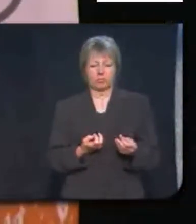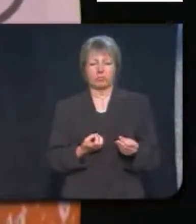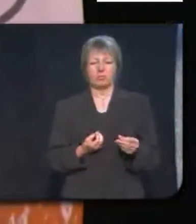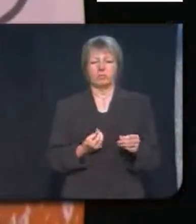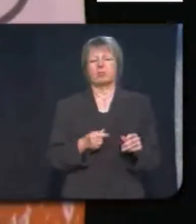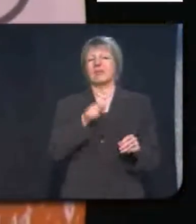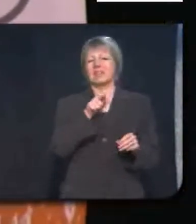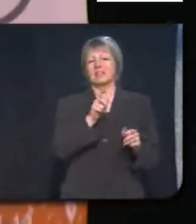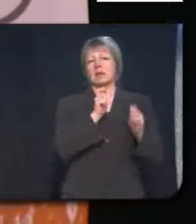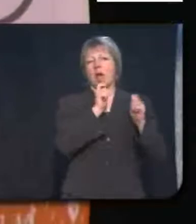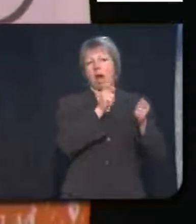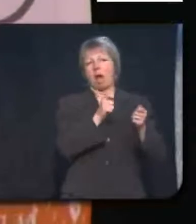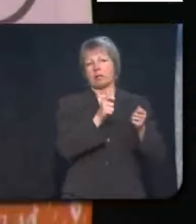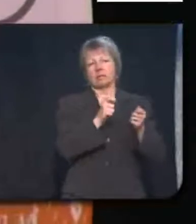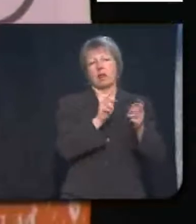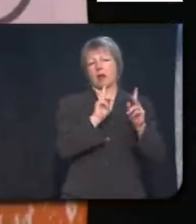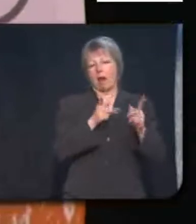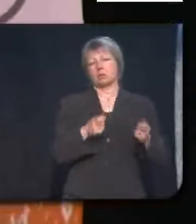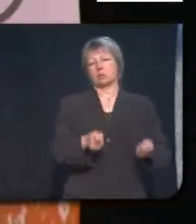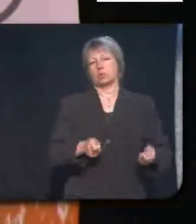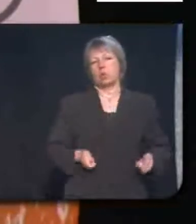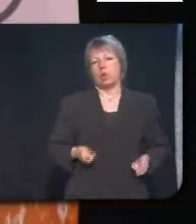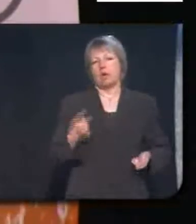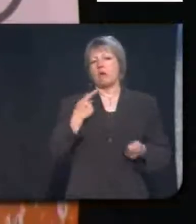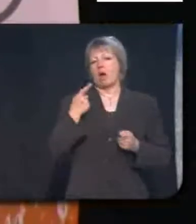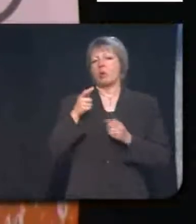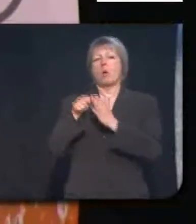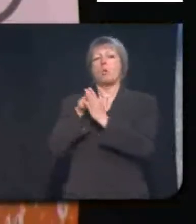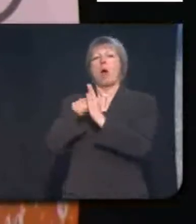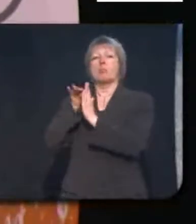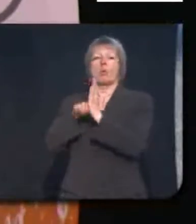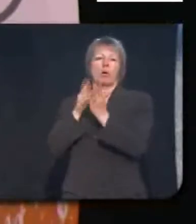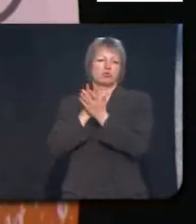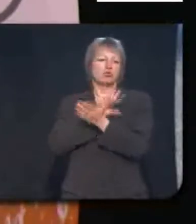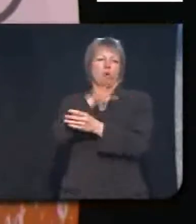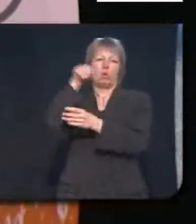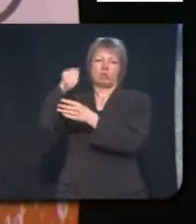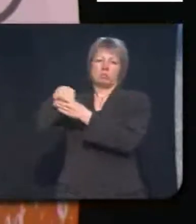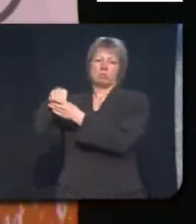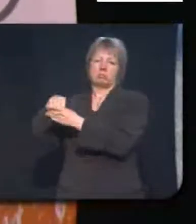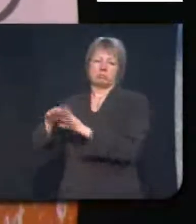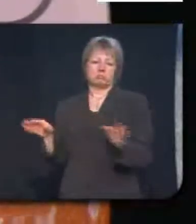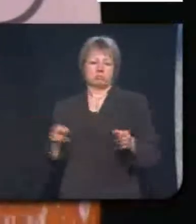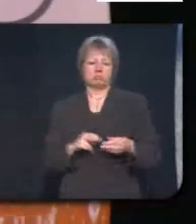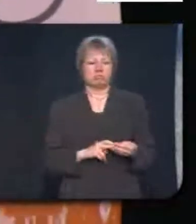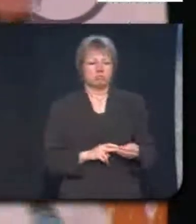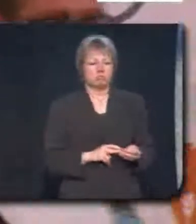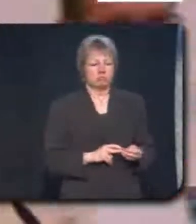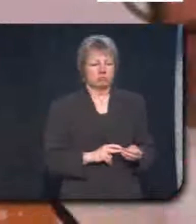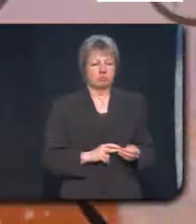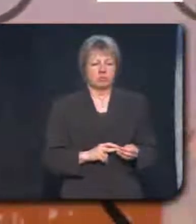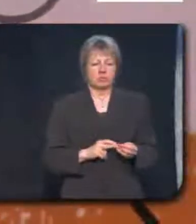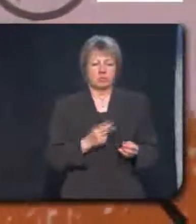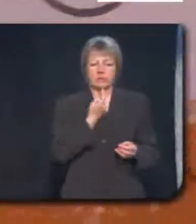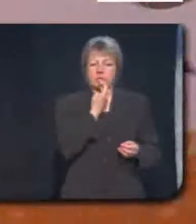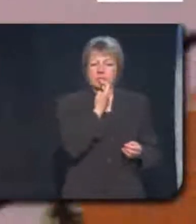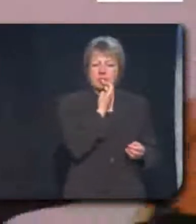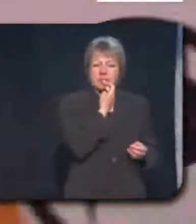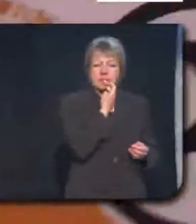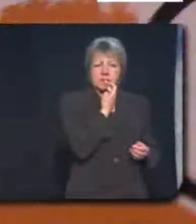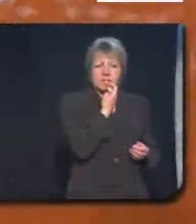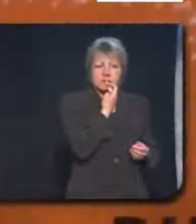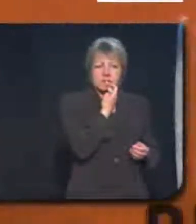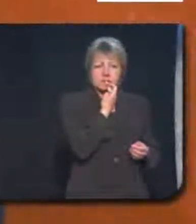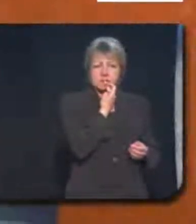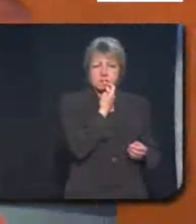zurückgezogen weil bereits vollständig im Programm enthalten möchte den anderen möchte denn